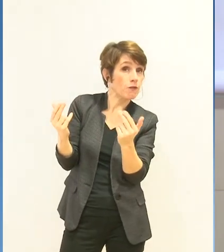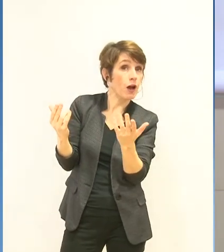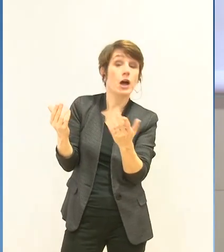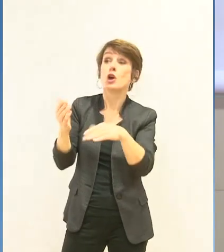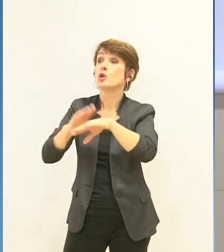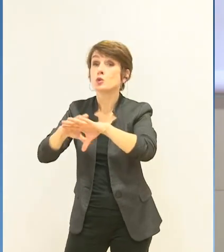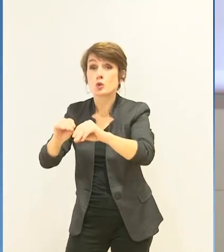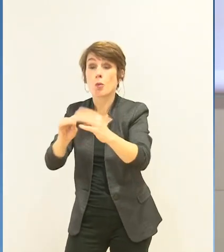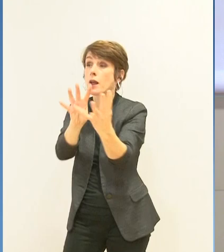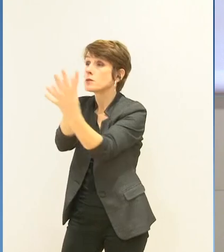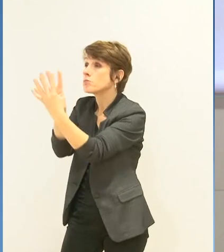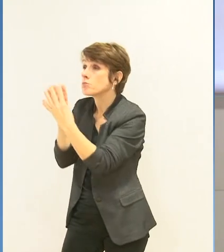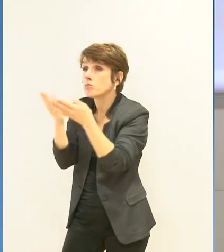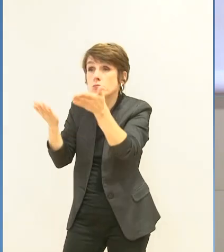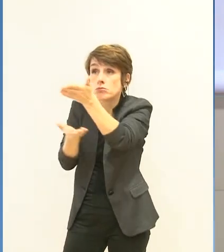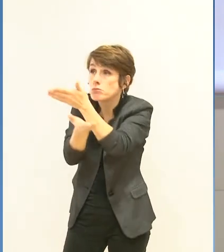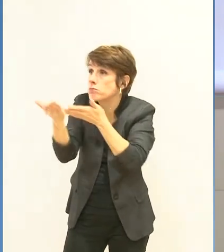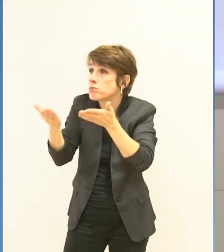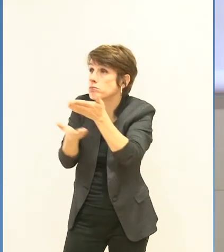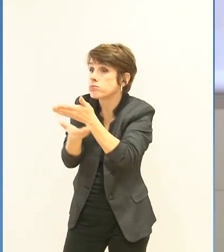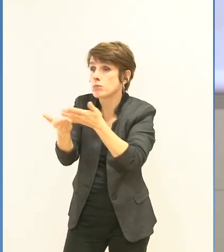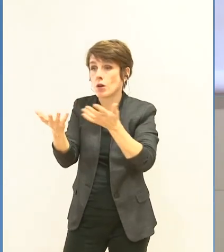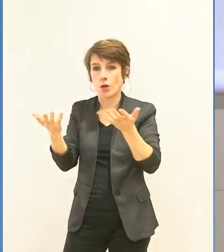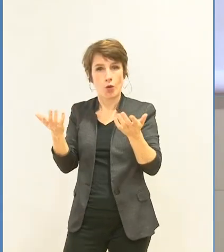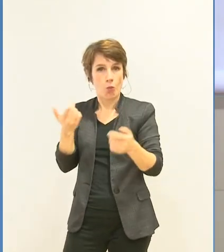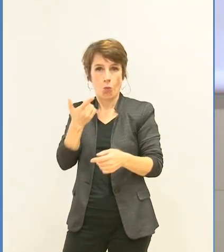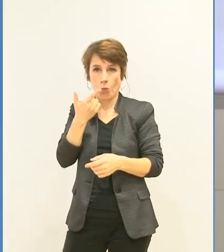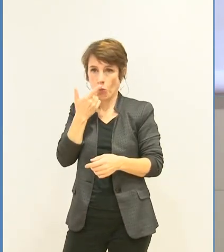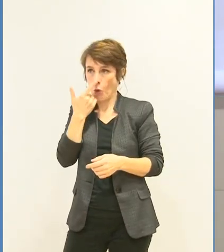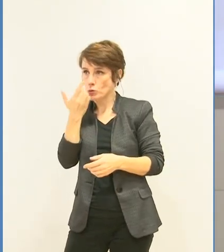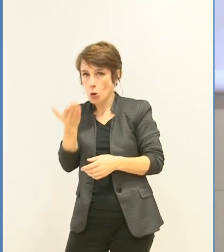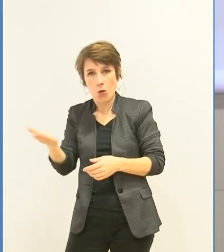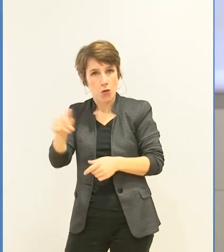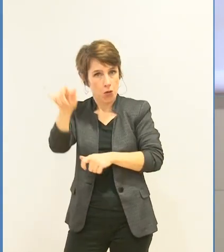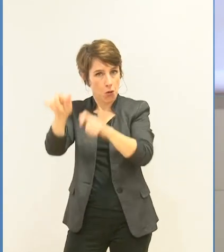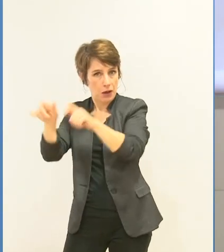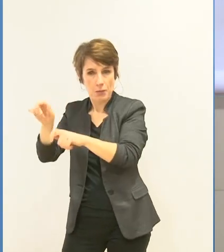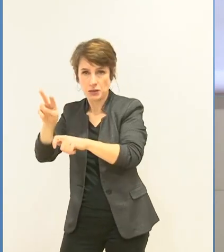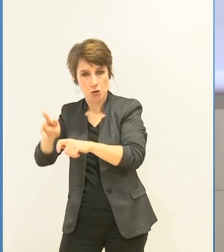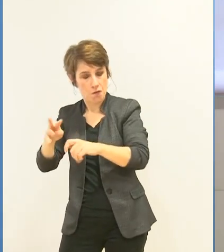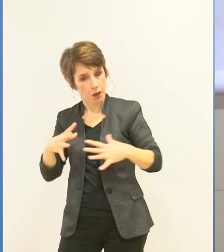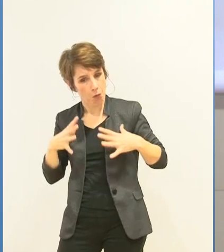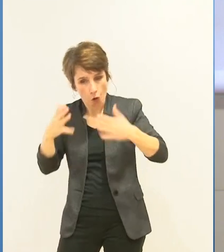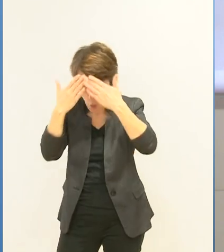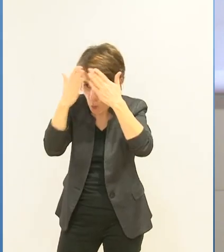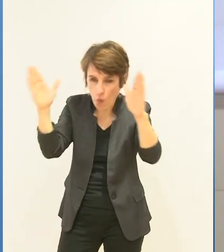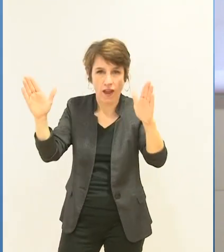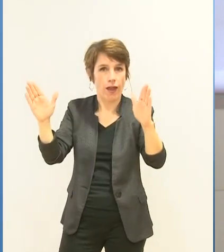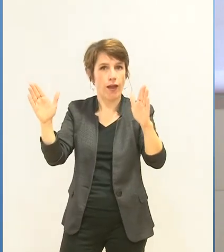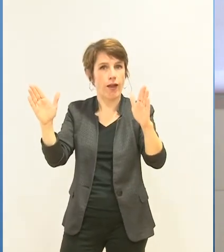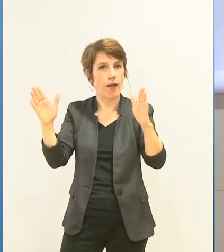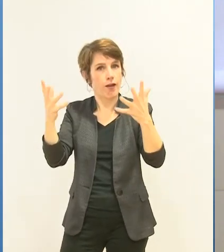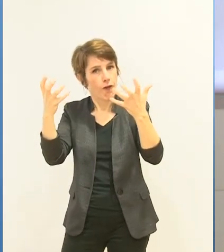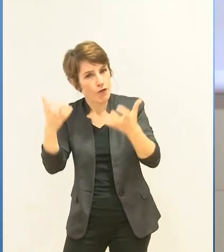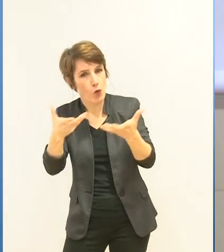il y à une manifestation de la volonté d'accueillir le public dans